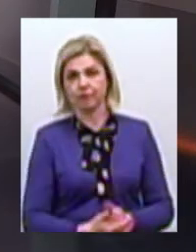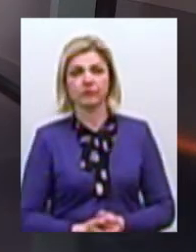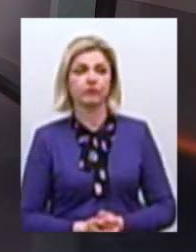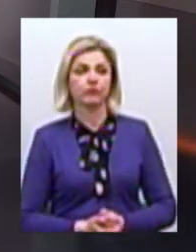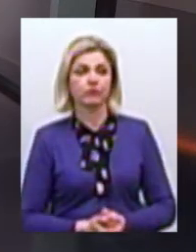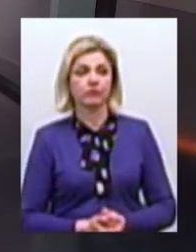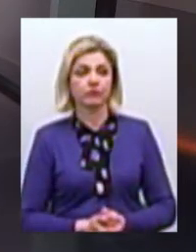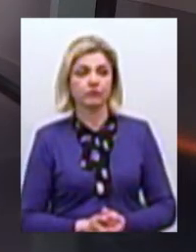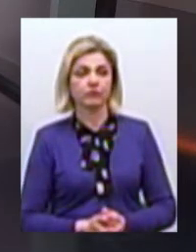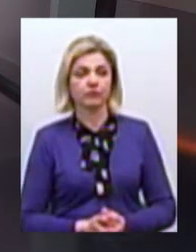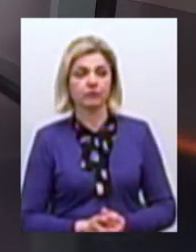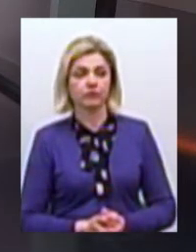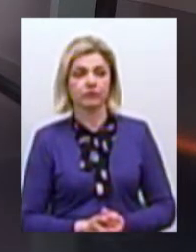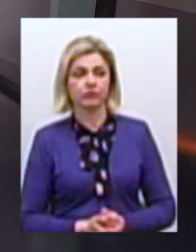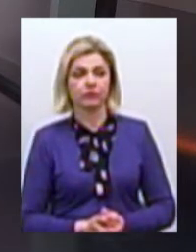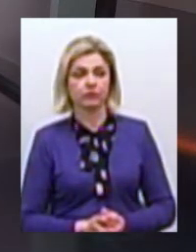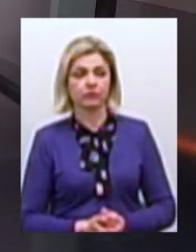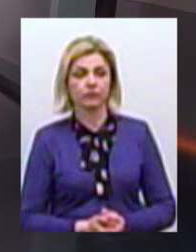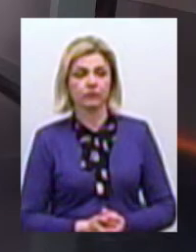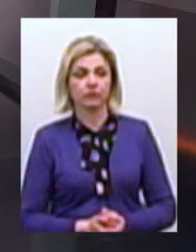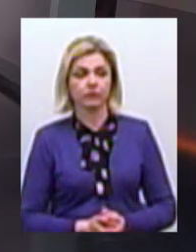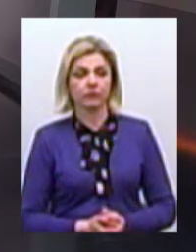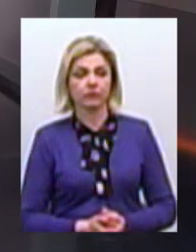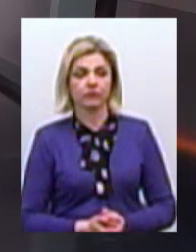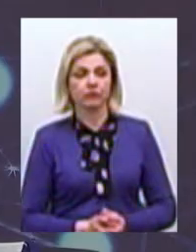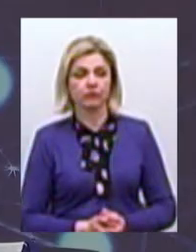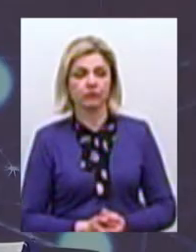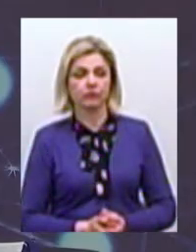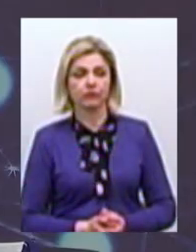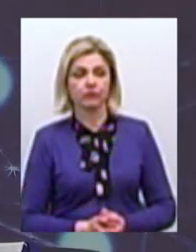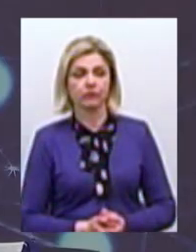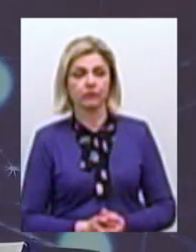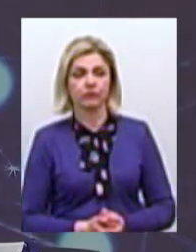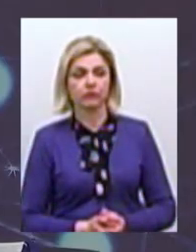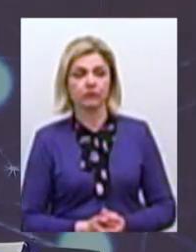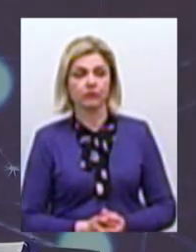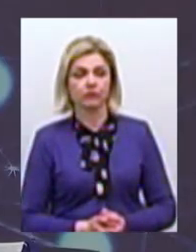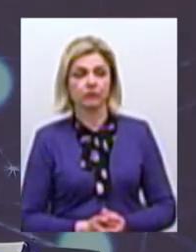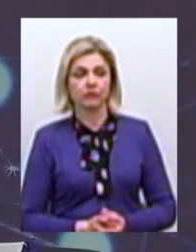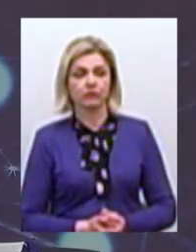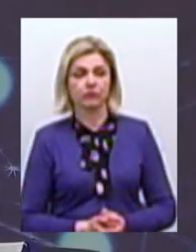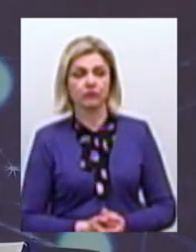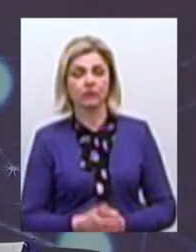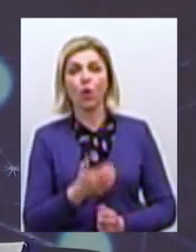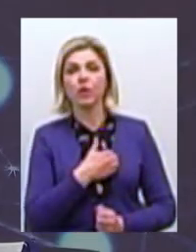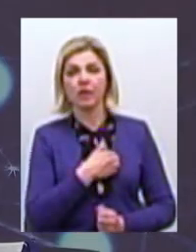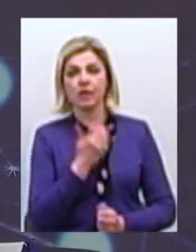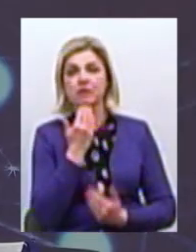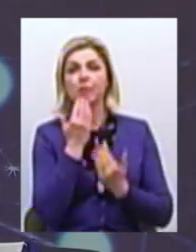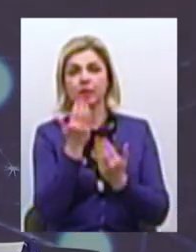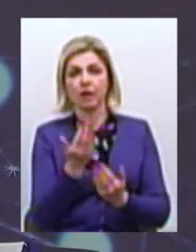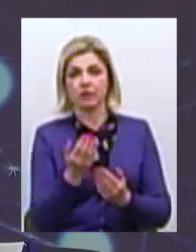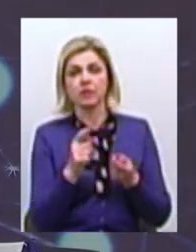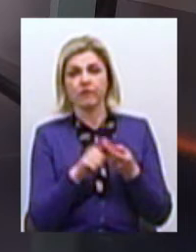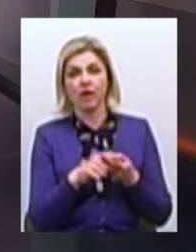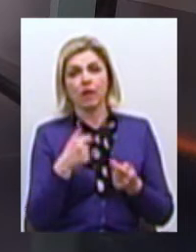Микрофон, пожалуйста. Микрофон. Я хотіла спитати стосовно, я